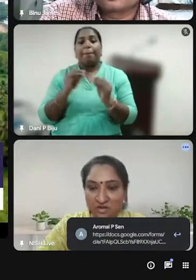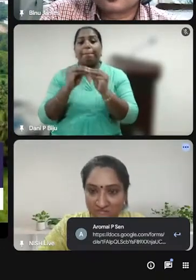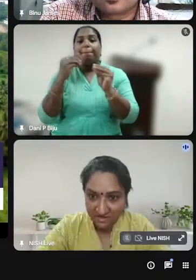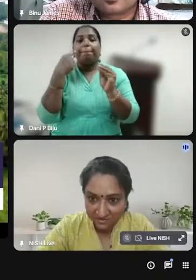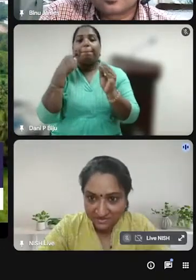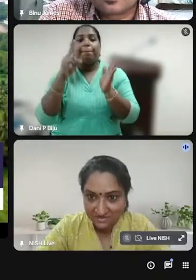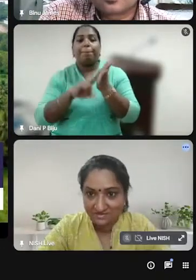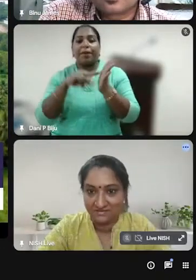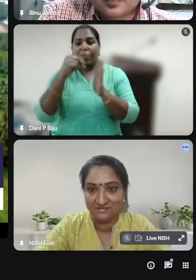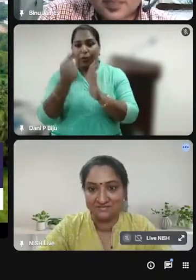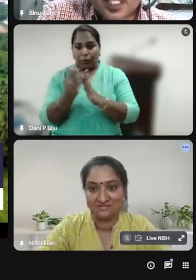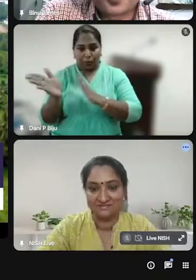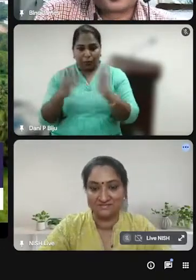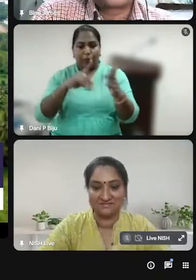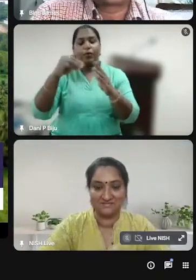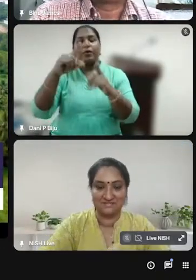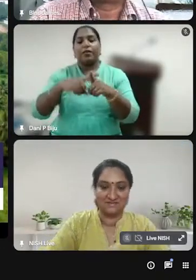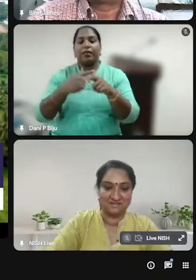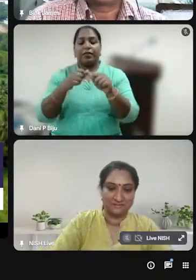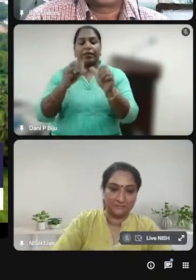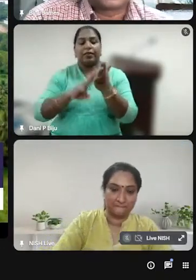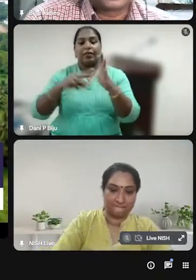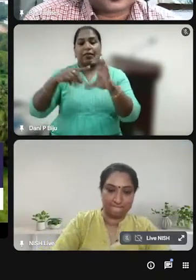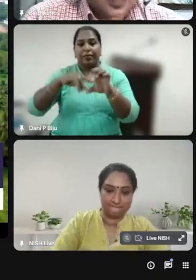ക്ഷണിക്കുന്നു. വെൽക്കം സർ. താങ്ക് യു.